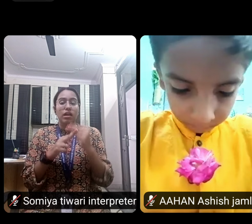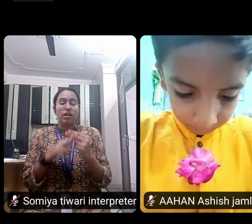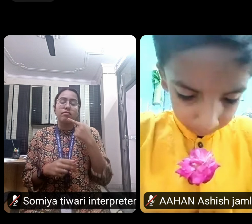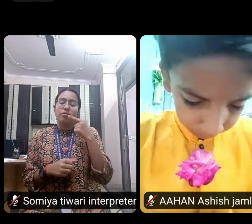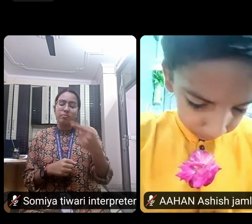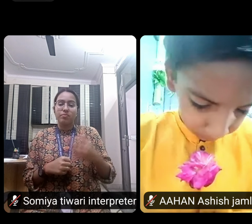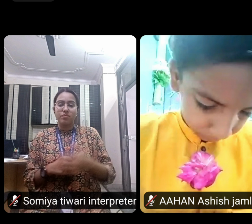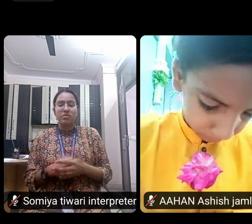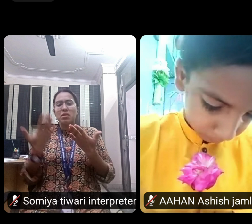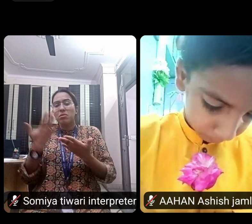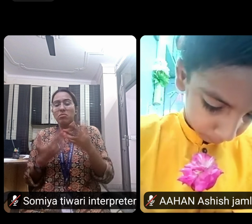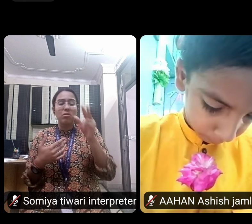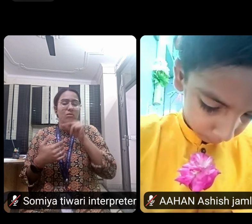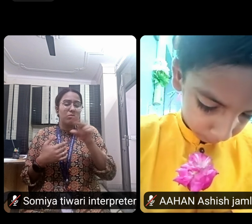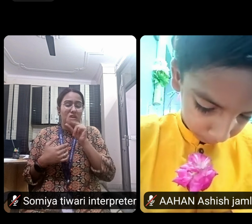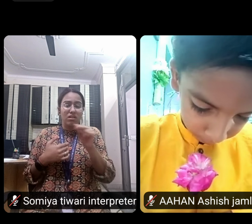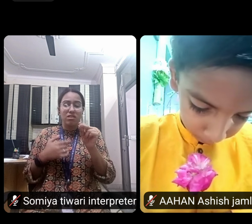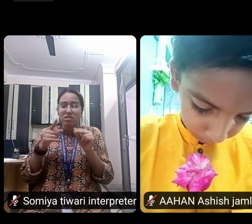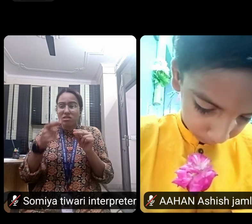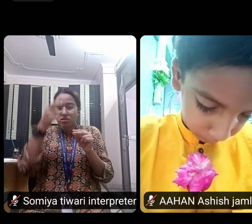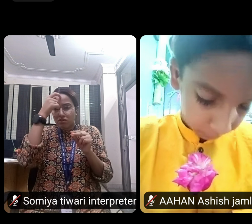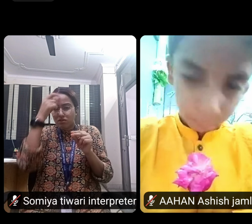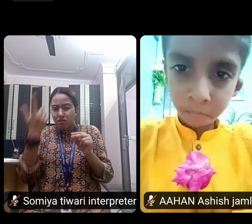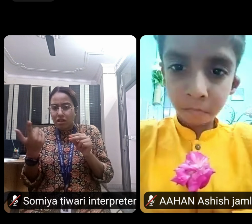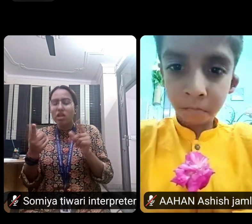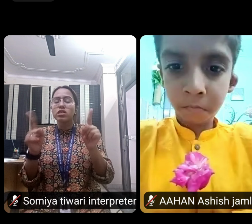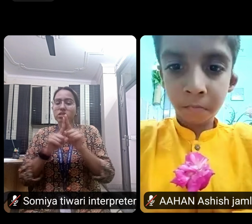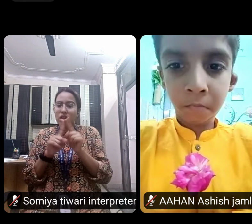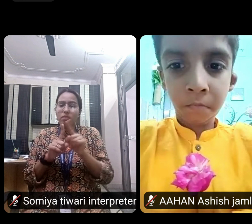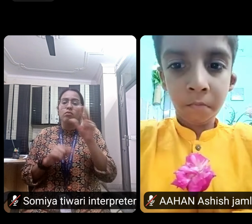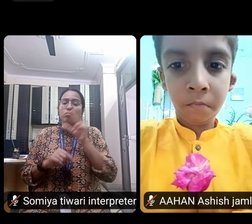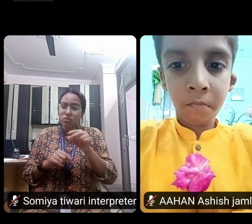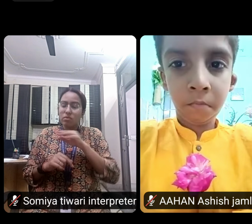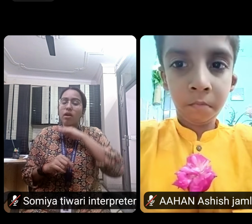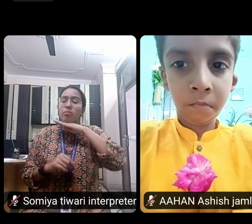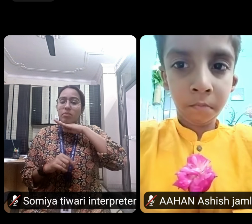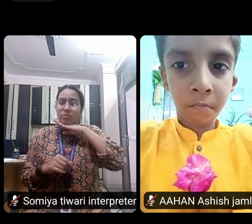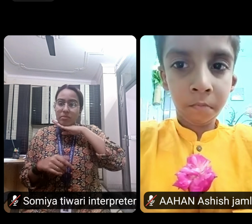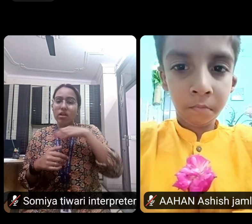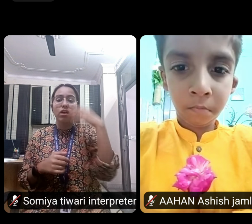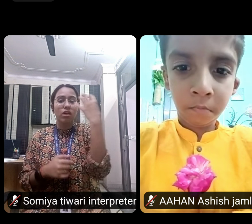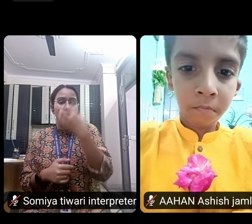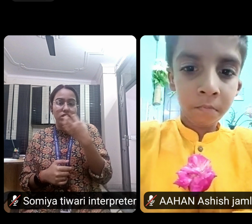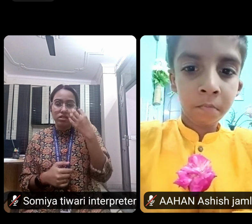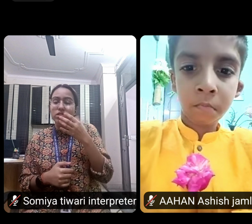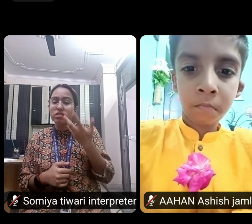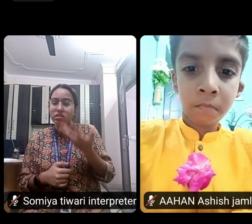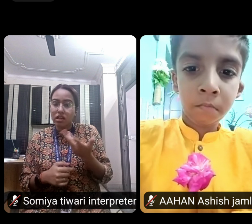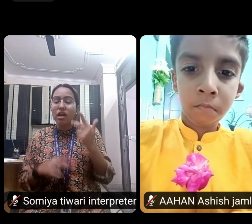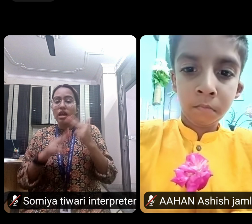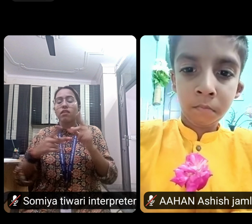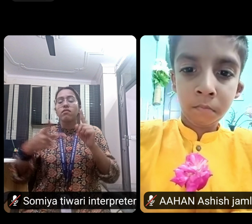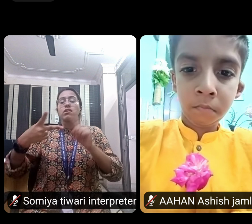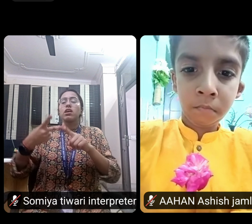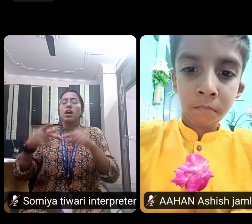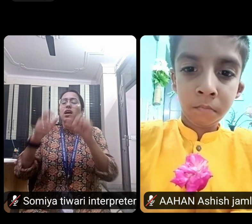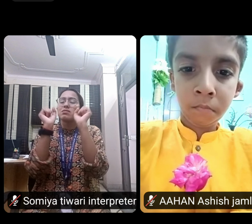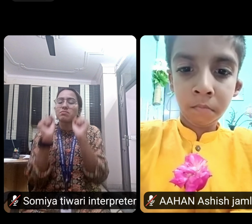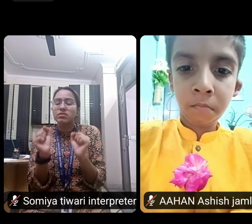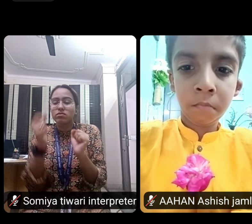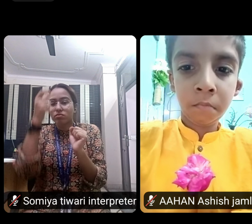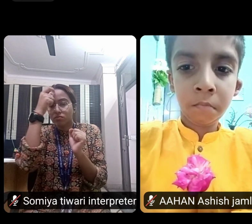ठीक से बोल नहीं पा रहा तो उसको आप बोलना सिखाते हैं, जो बच्चा ठीक से बैठ नहीं पा रहा उसको आप बैठना सिखाते यस हैं, सर, जो